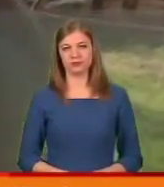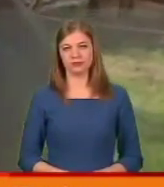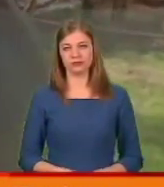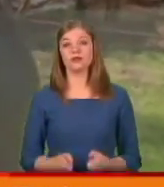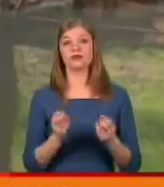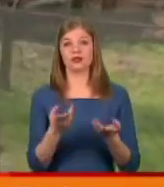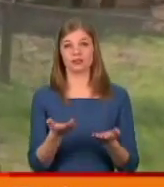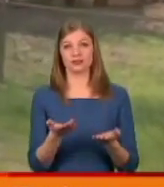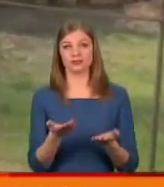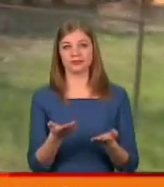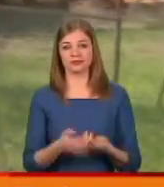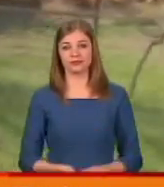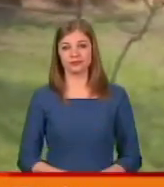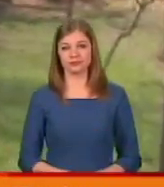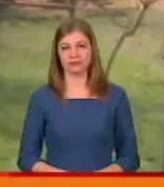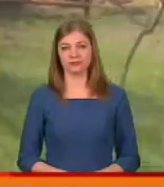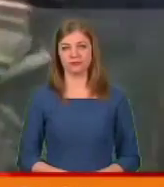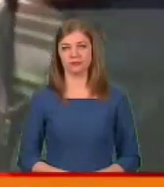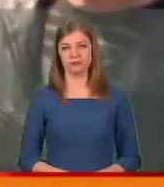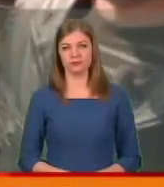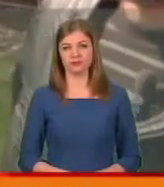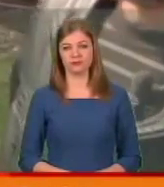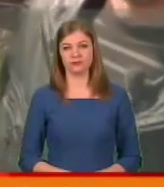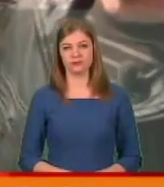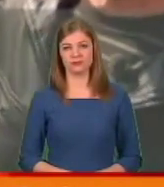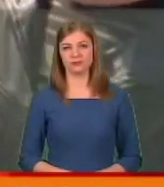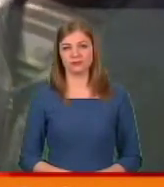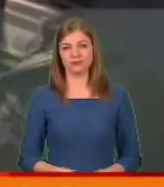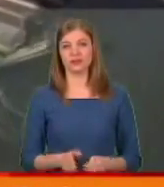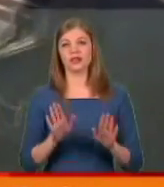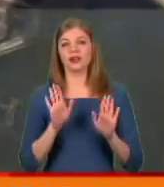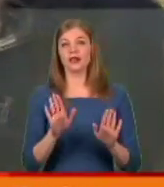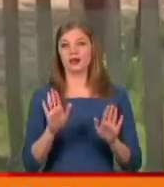Як ти? Та нічого. Слава тобі, Господи, лише би